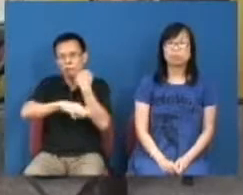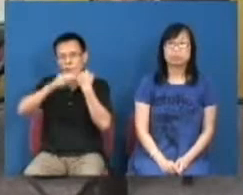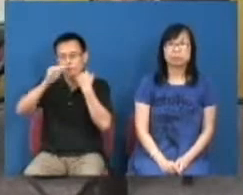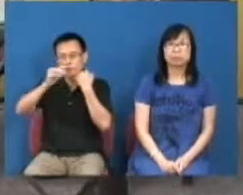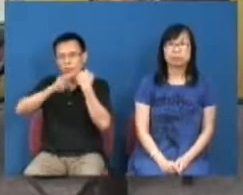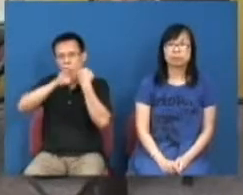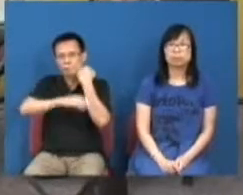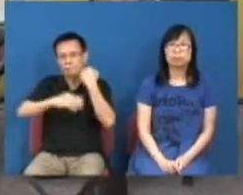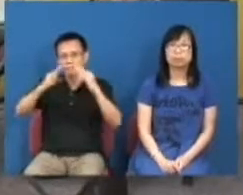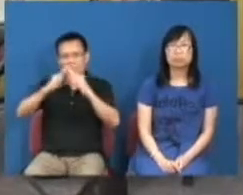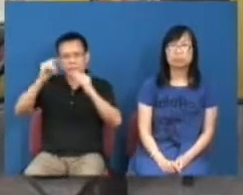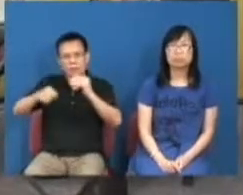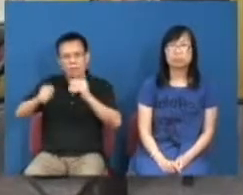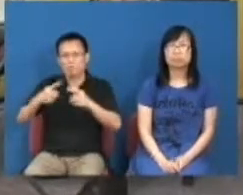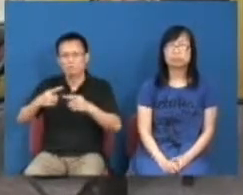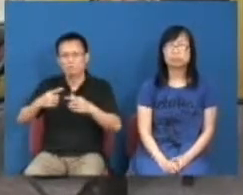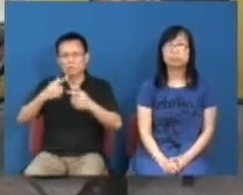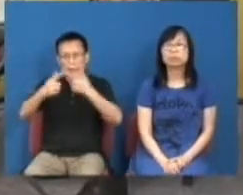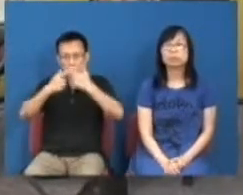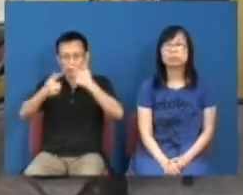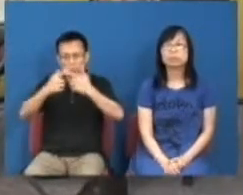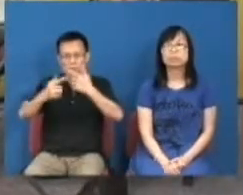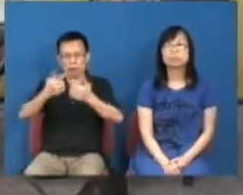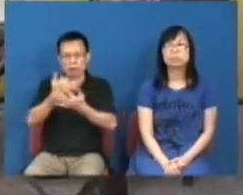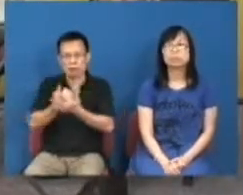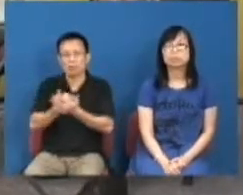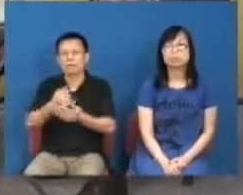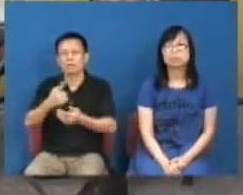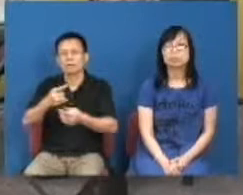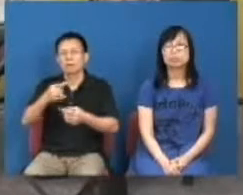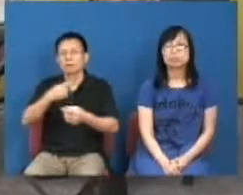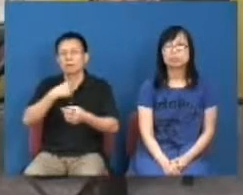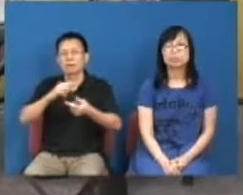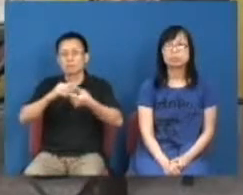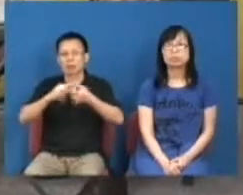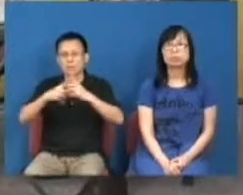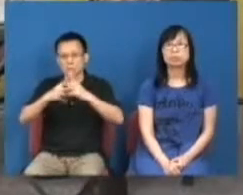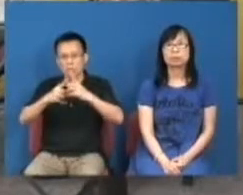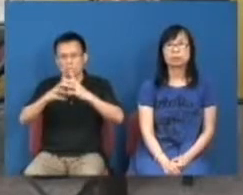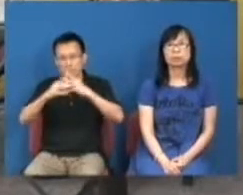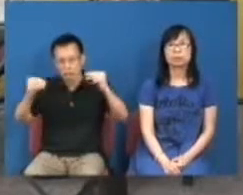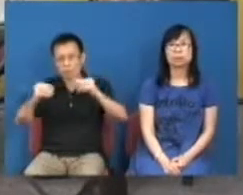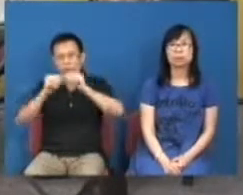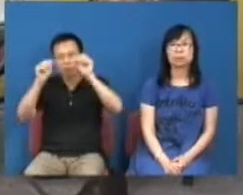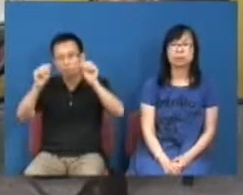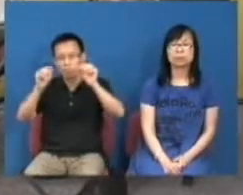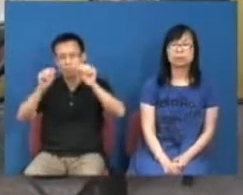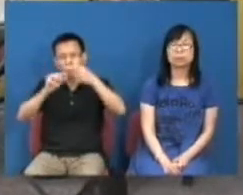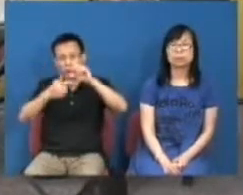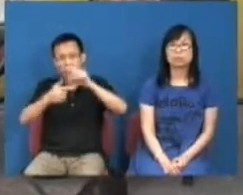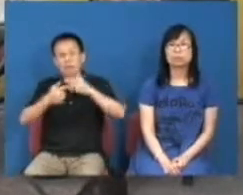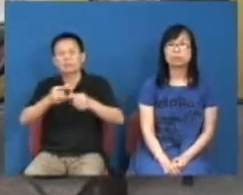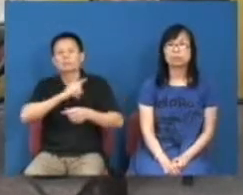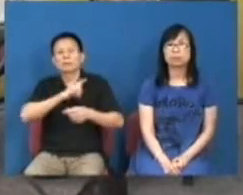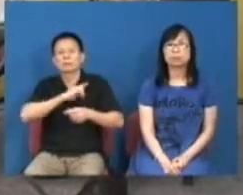啊，係咪？都是一個解決問題的方法啫。既然係咁，用調解啦，自己揸主意